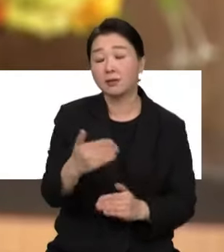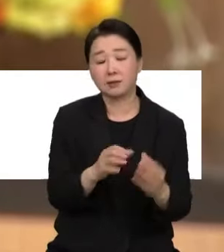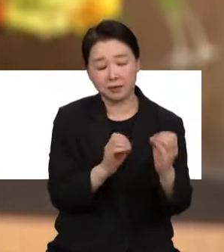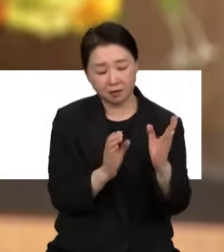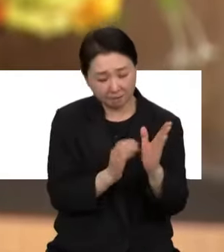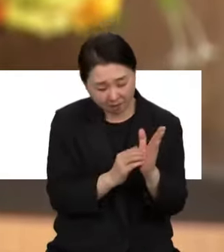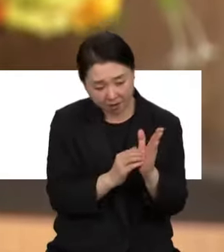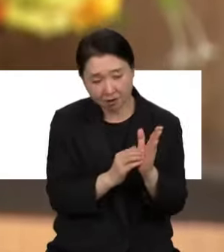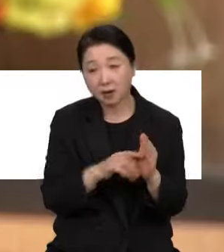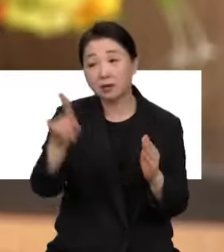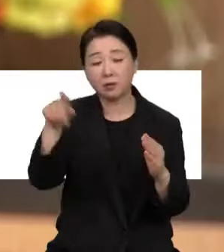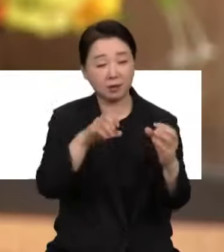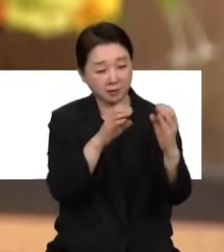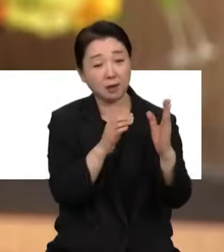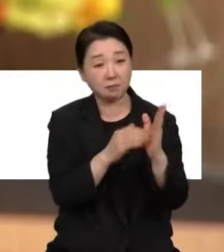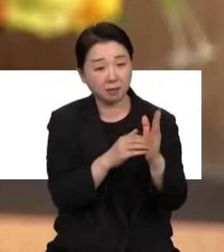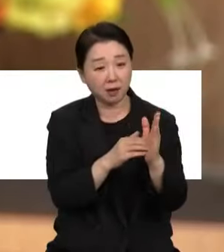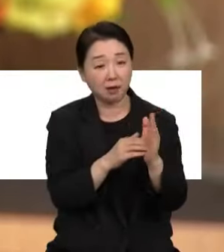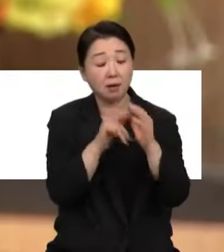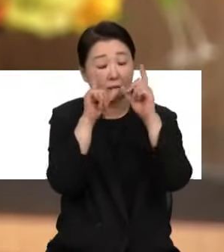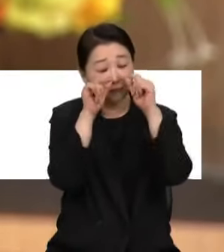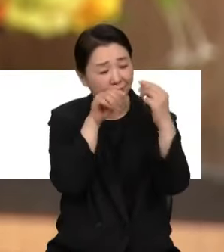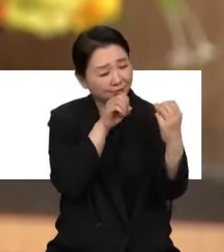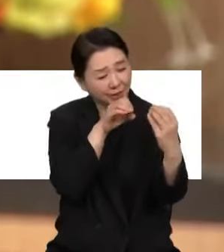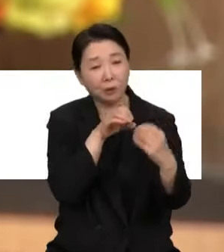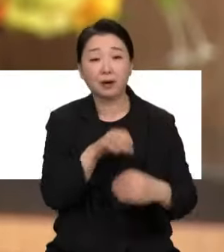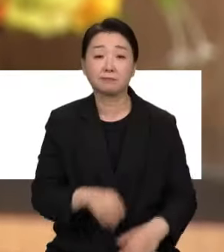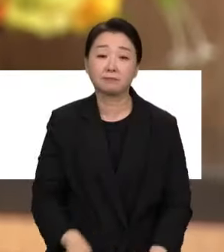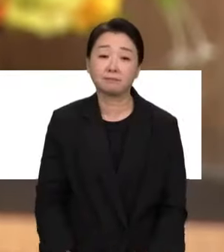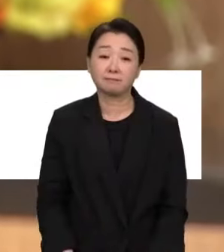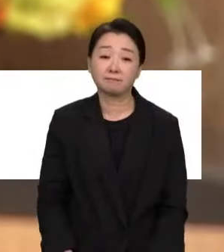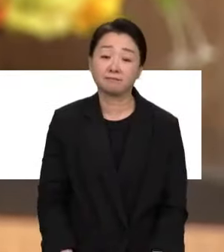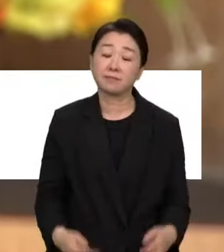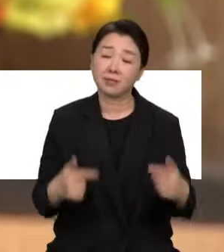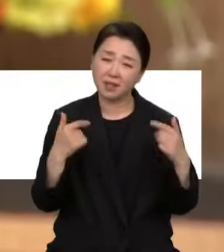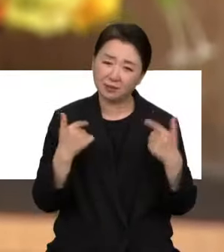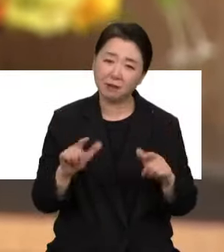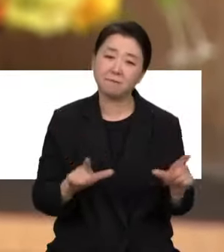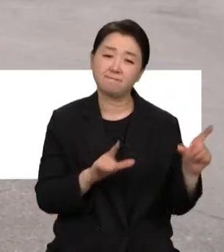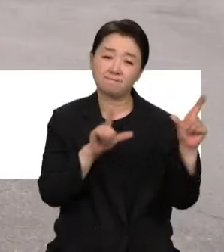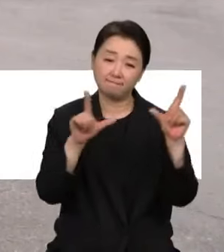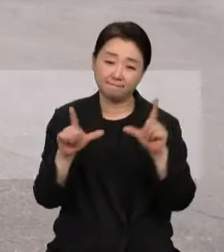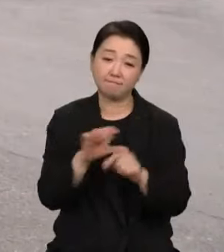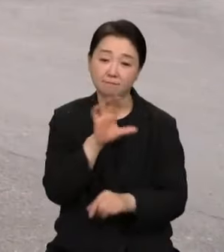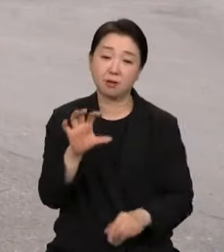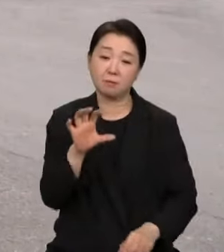얘기하고 갔다 가서 얘기하고 잠 안 오면 얘기하고 이런 생활을 계속해왔지요.